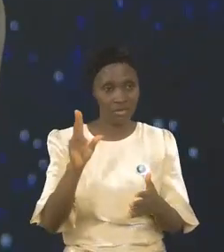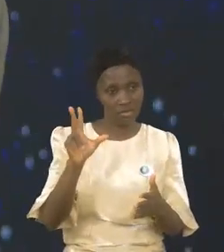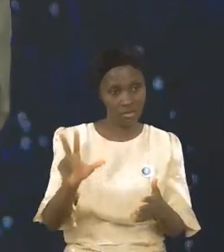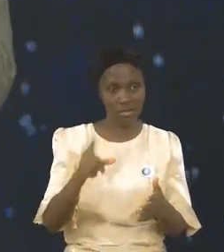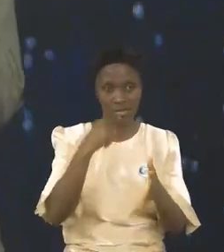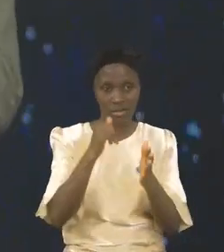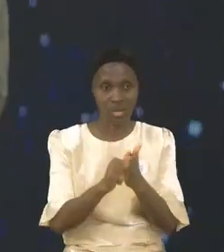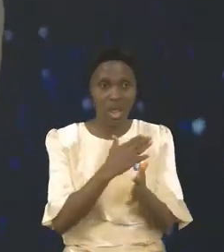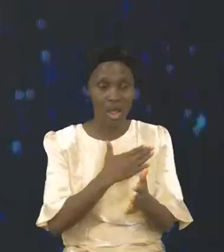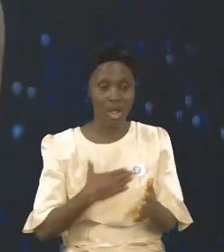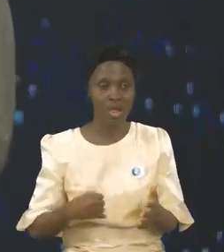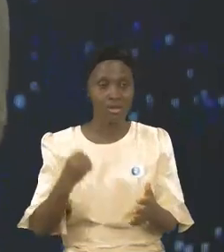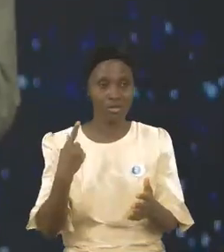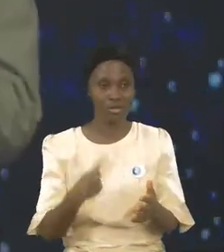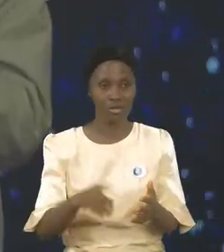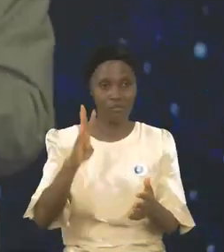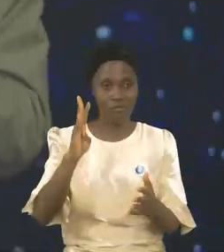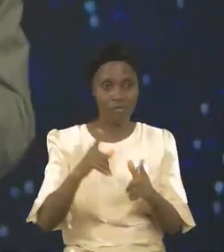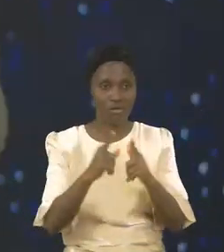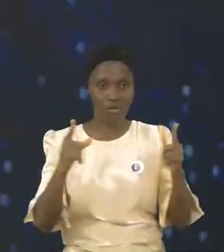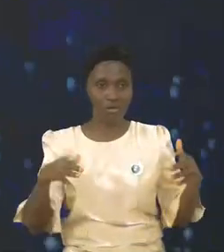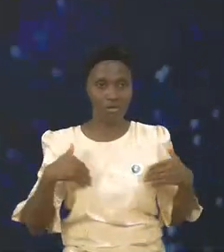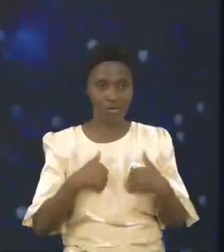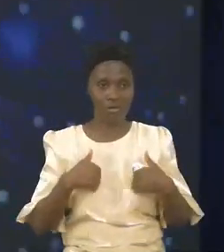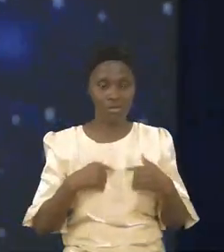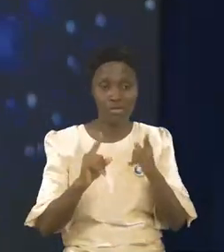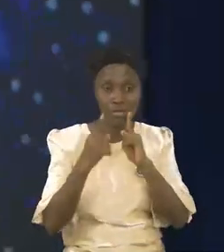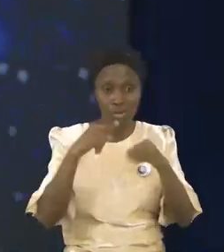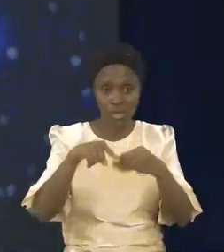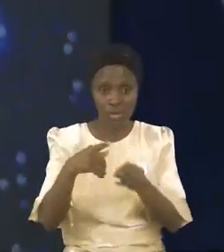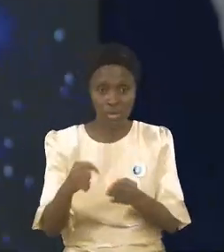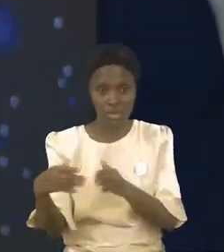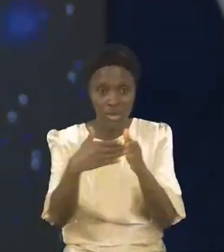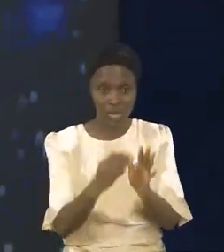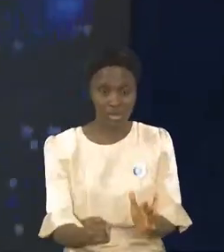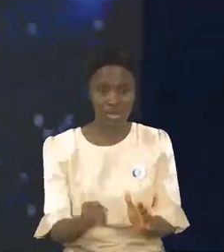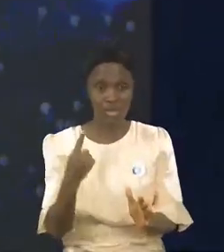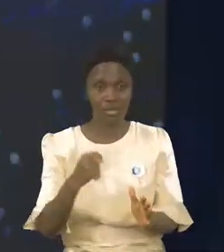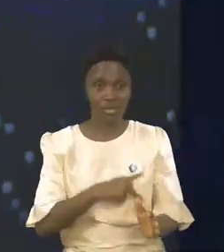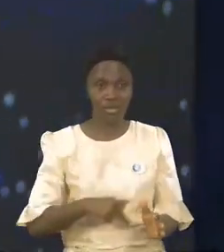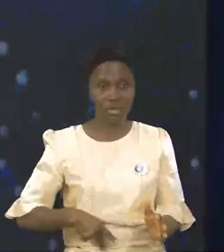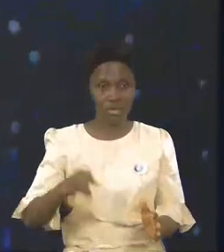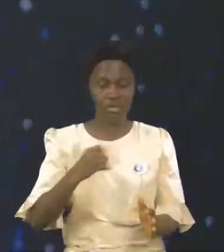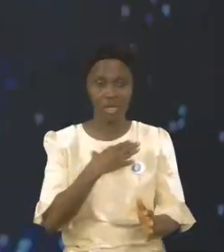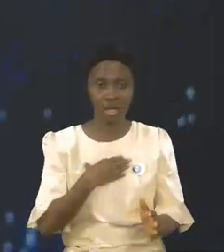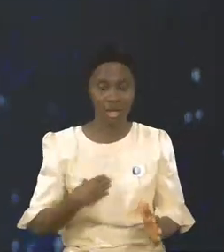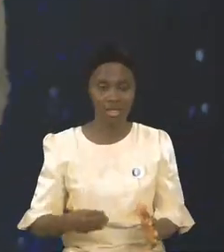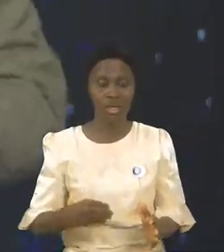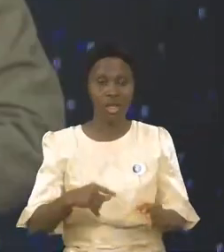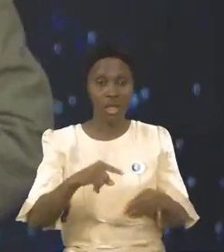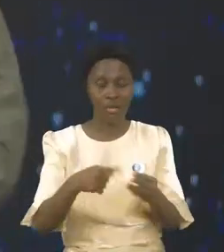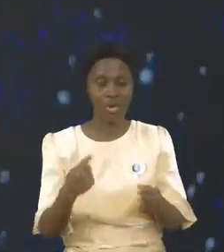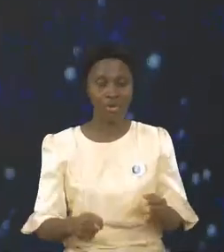les Romains. Et le verset 3 dit, et quatre grands animaux. Alors, cela parle